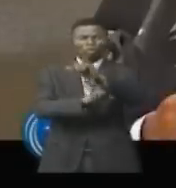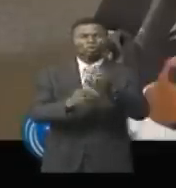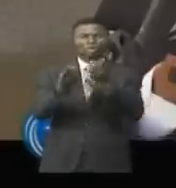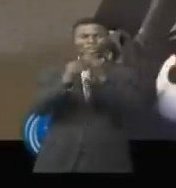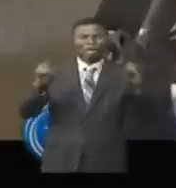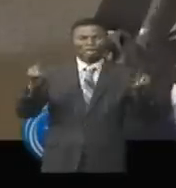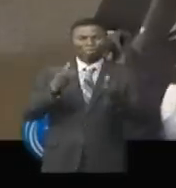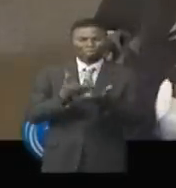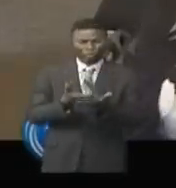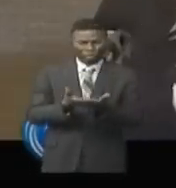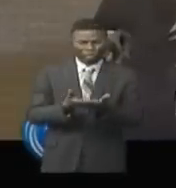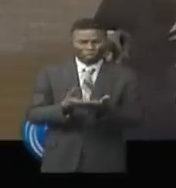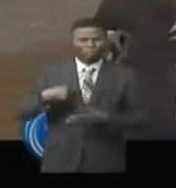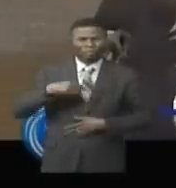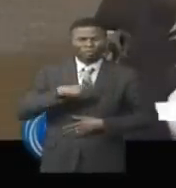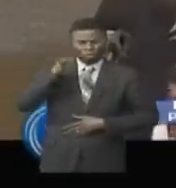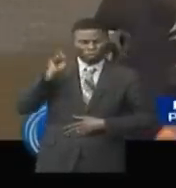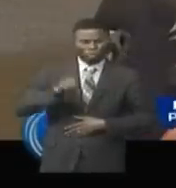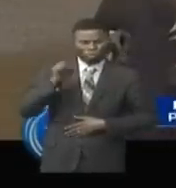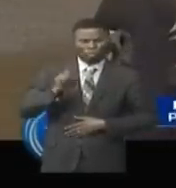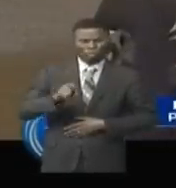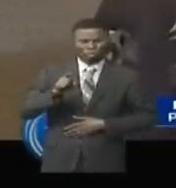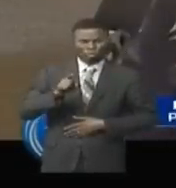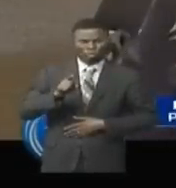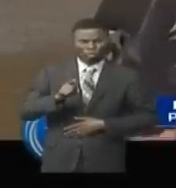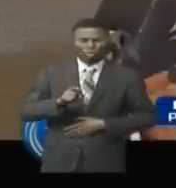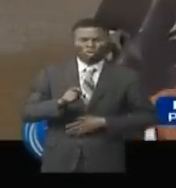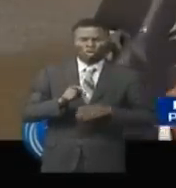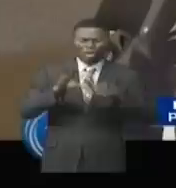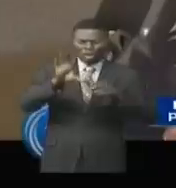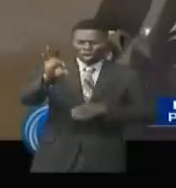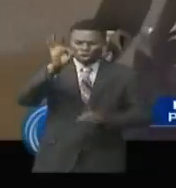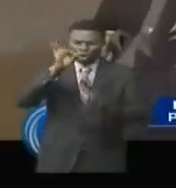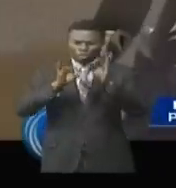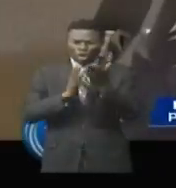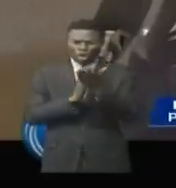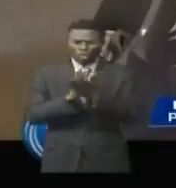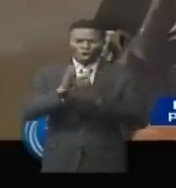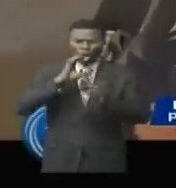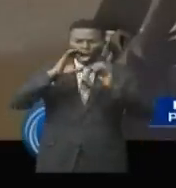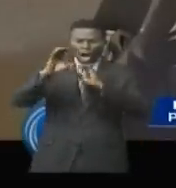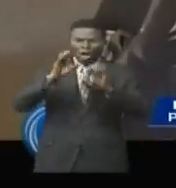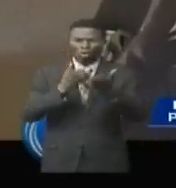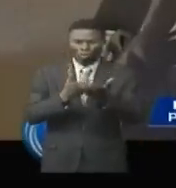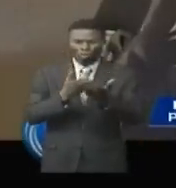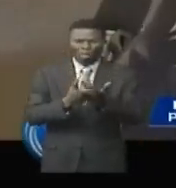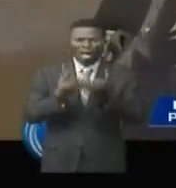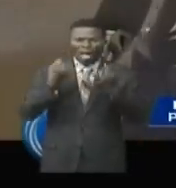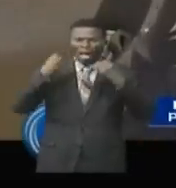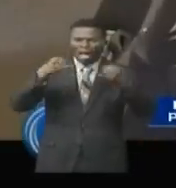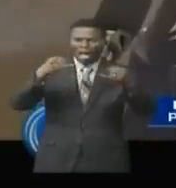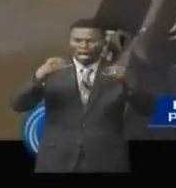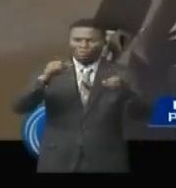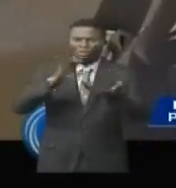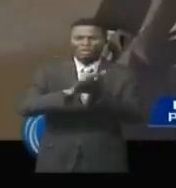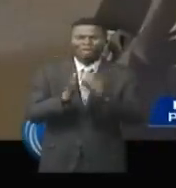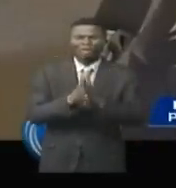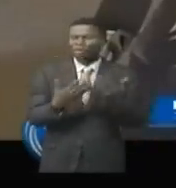devons calibrer notre communication, mais cette communication ne sera pas une